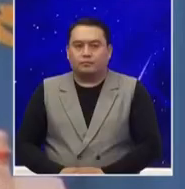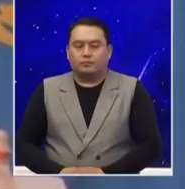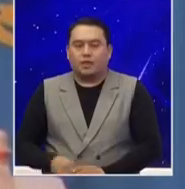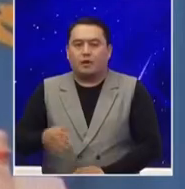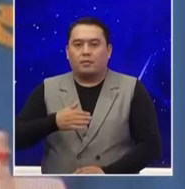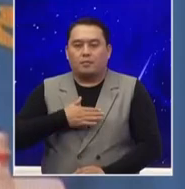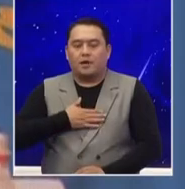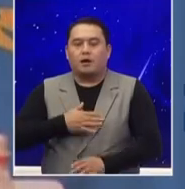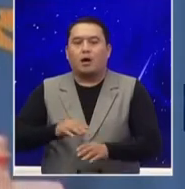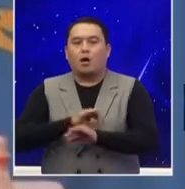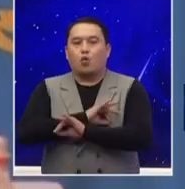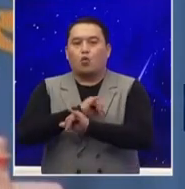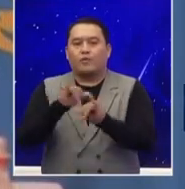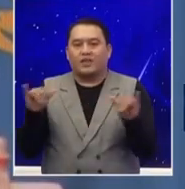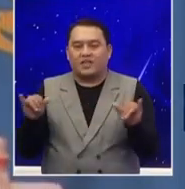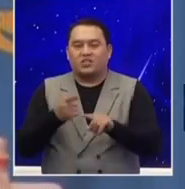объем